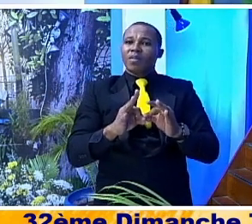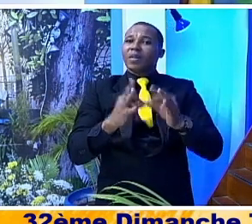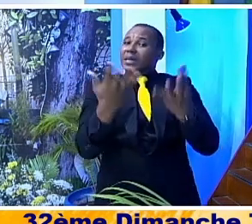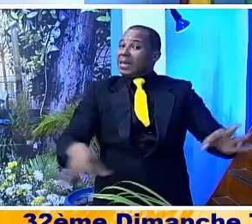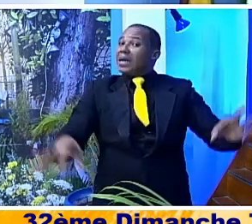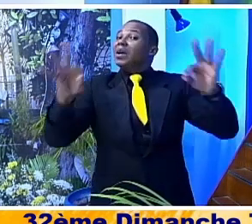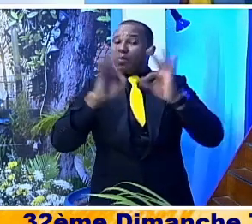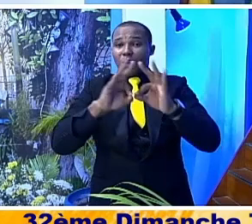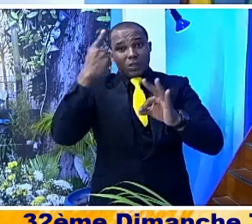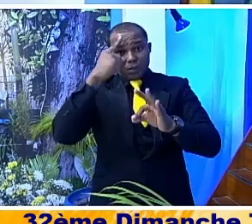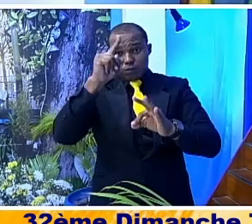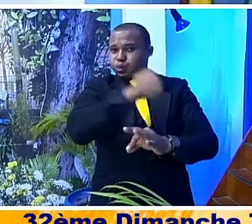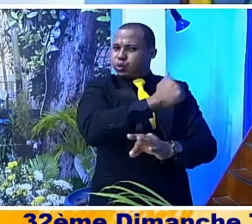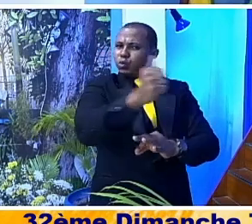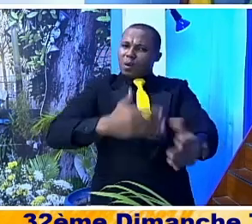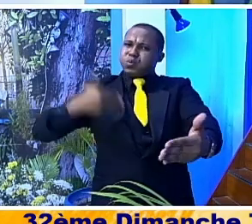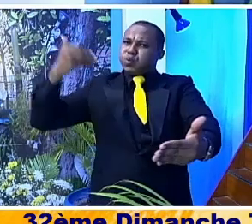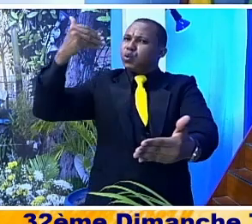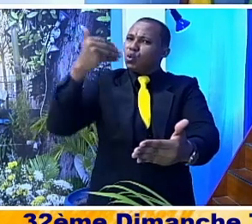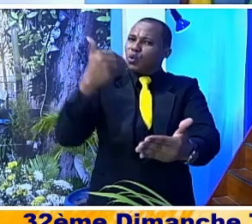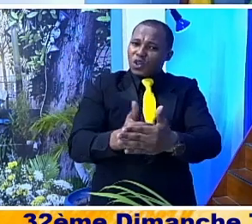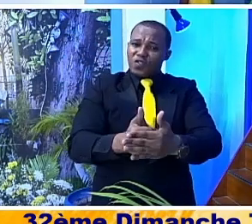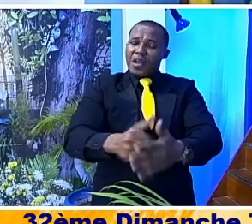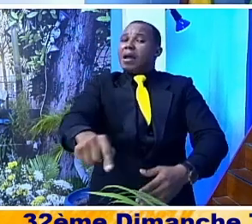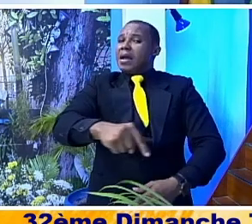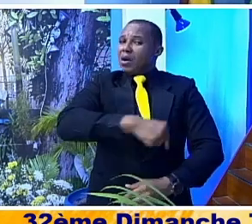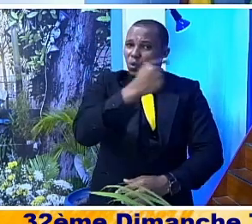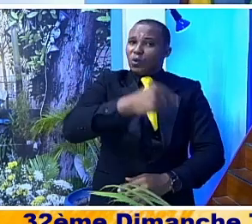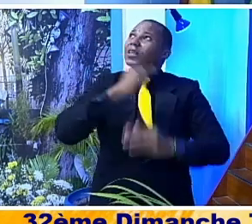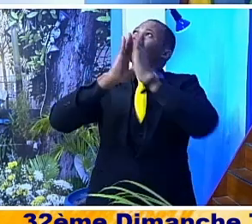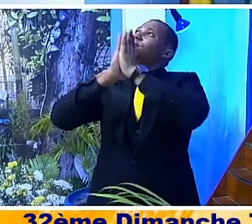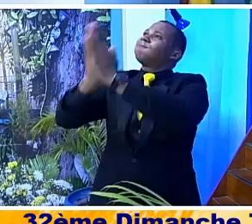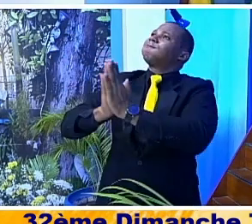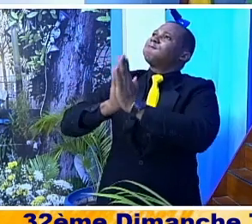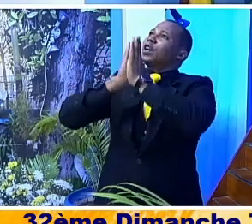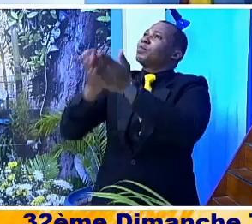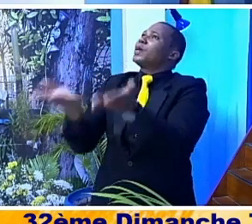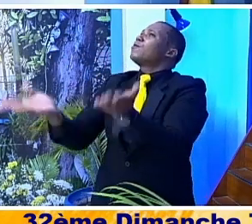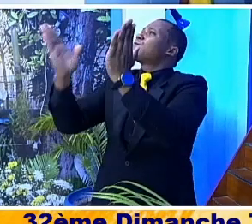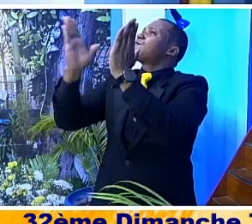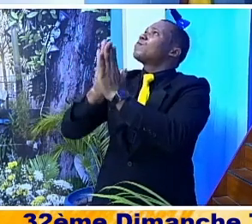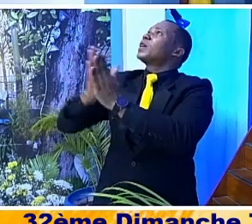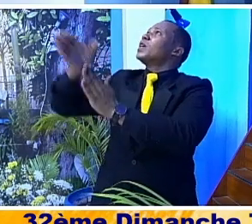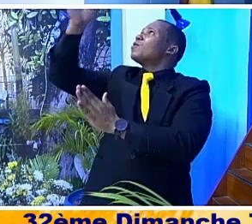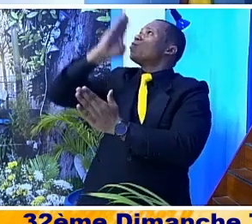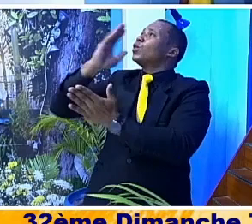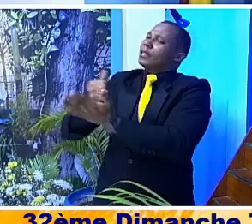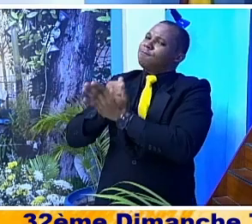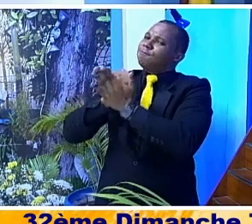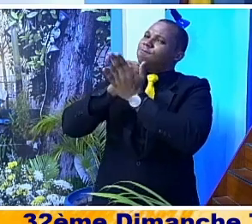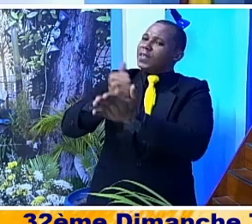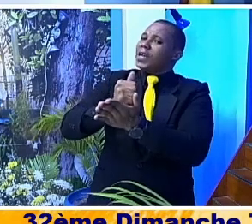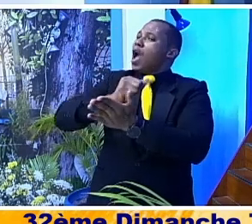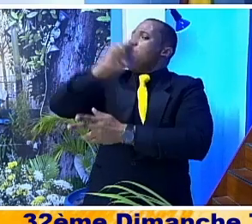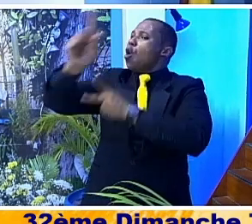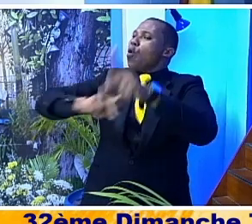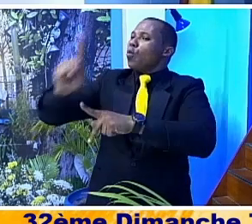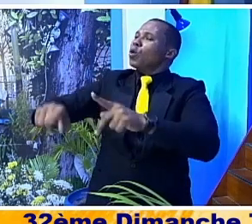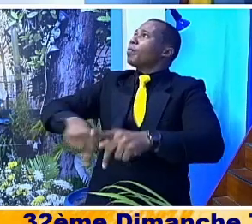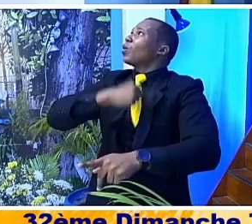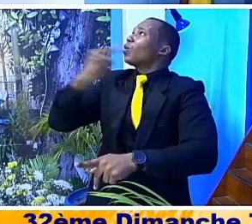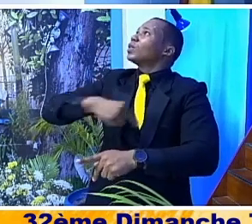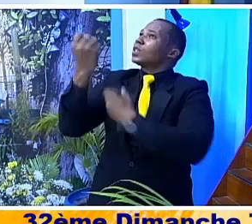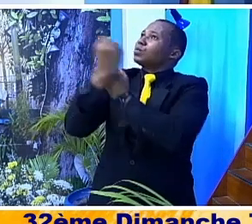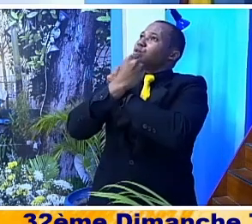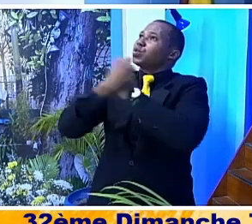que nous-mêmes, nous arrivions à prendre conscience, la prière, et demander mon Dieu, aider les gens à prendre conscience pour nous sortir dans sa